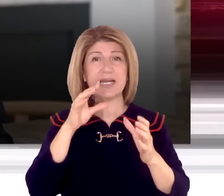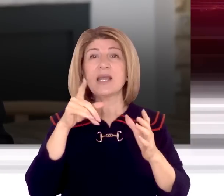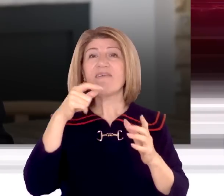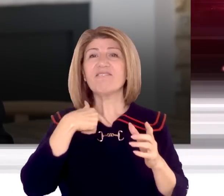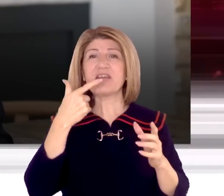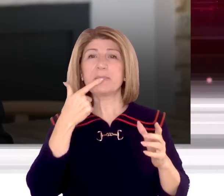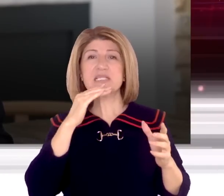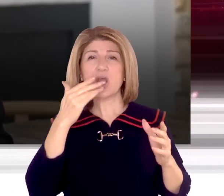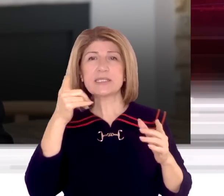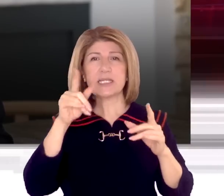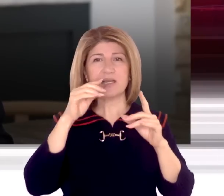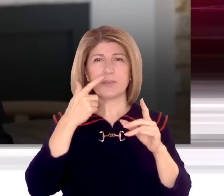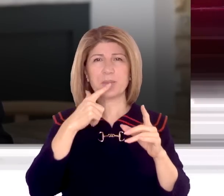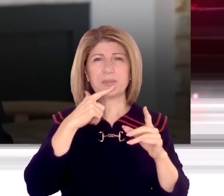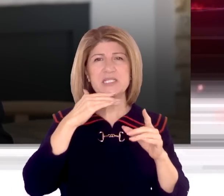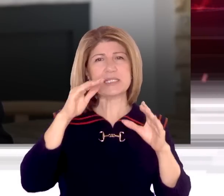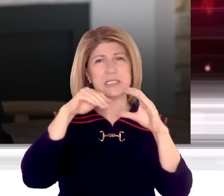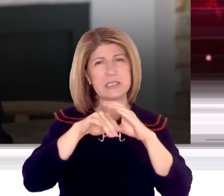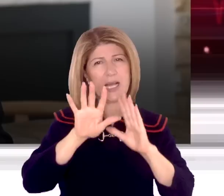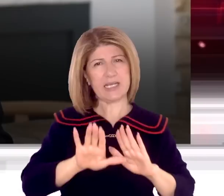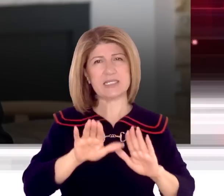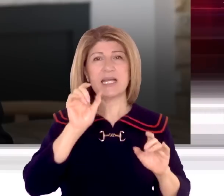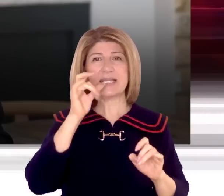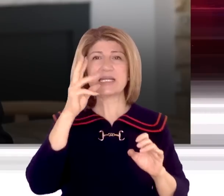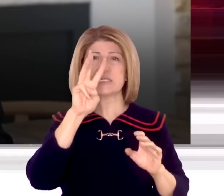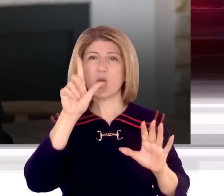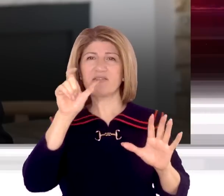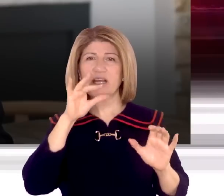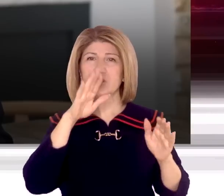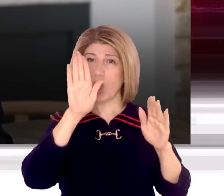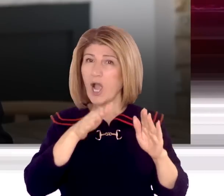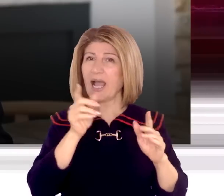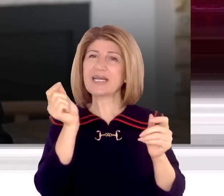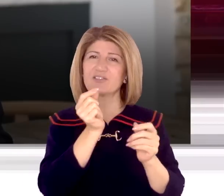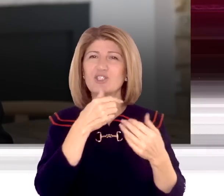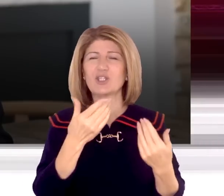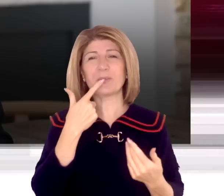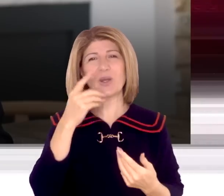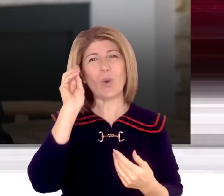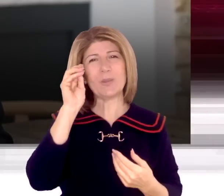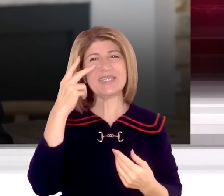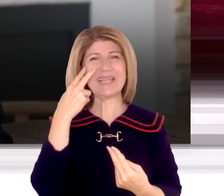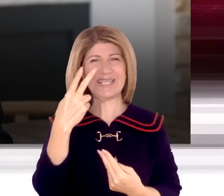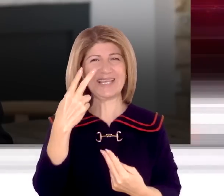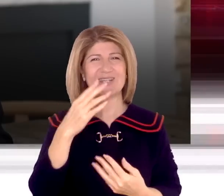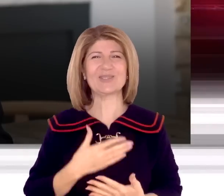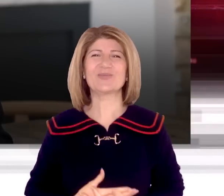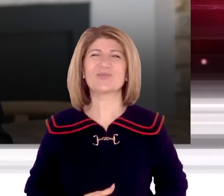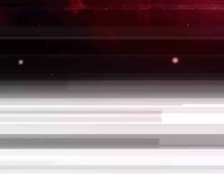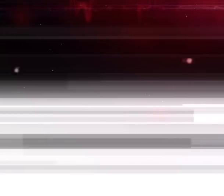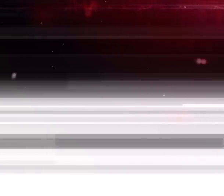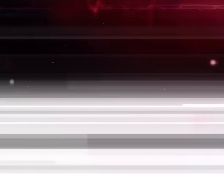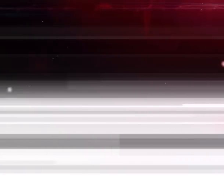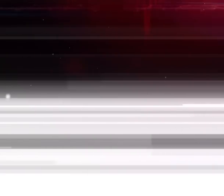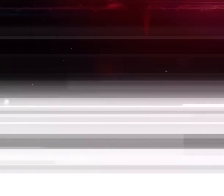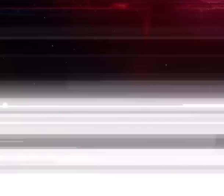ناشنوایان تو وبسایت BBC در پنجره تلویزیون برنامه 37 درجه در انتهای صفحش نوشته شده. به امید دیدار.